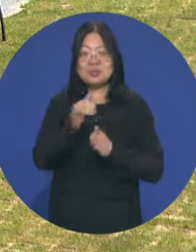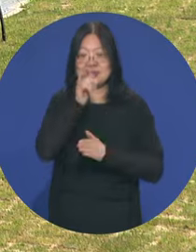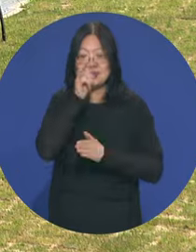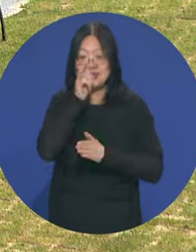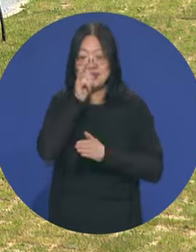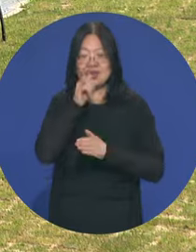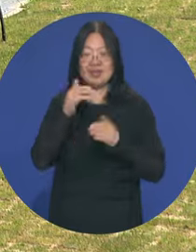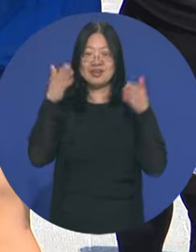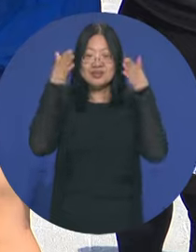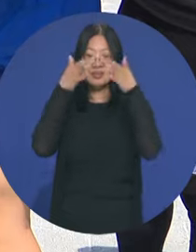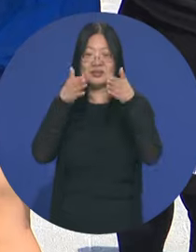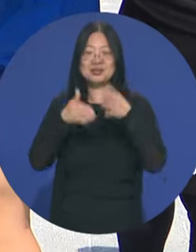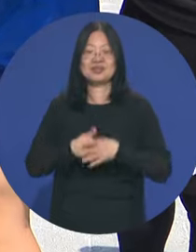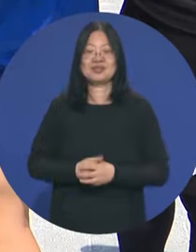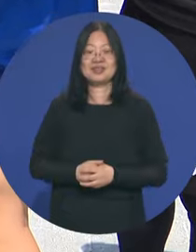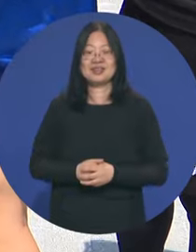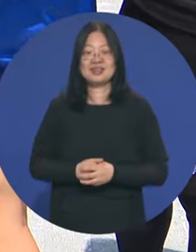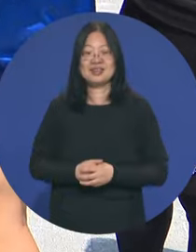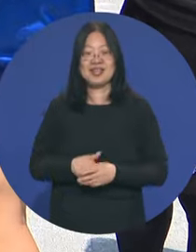마련돼 발길을 사로잡았습니다.